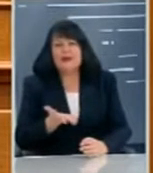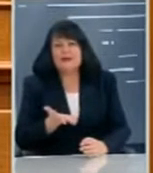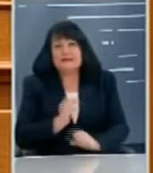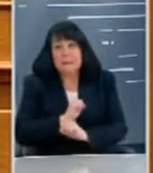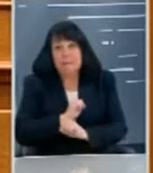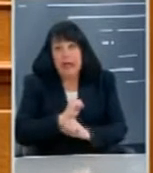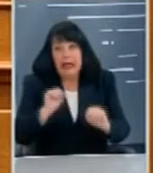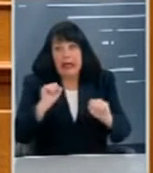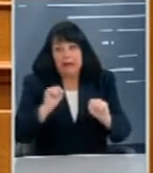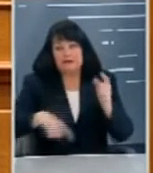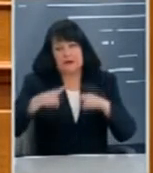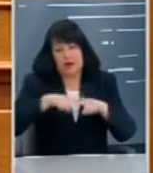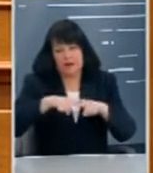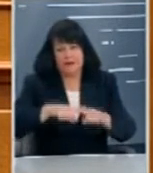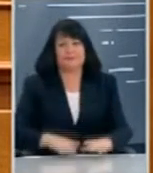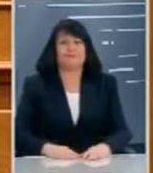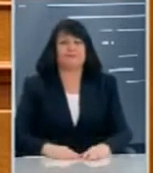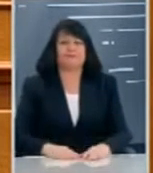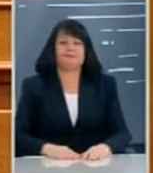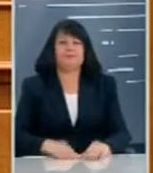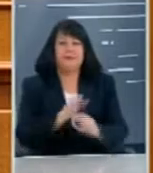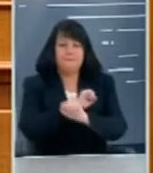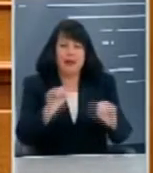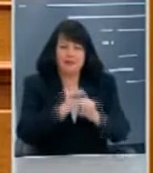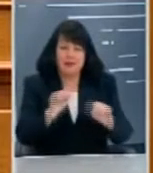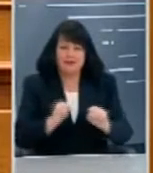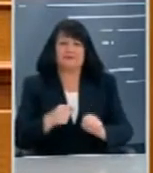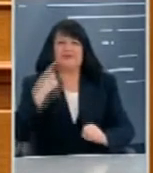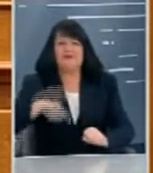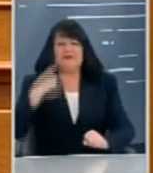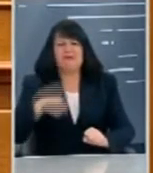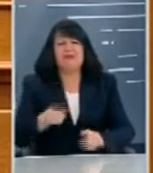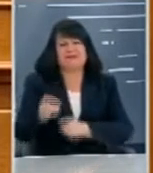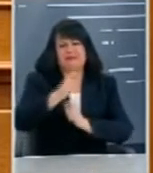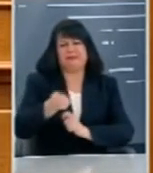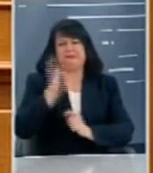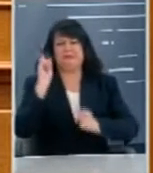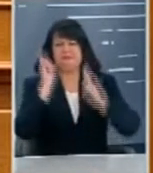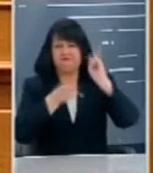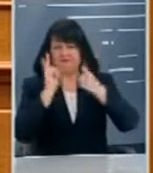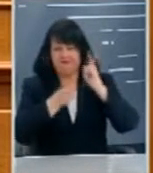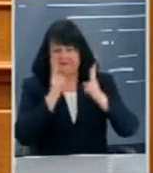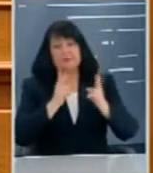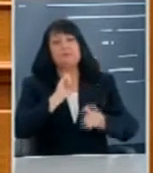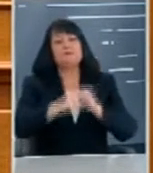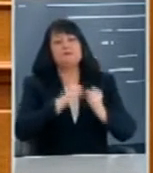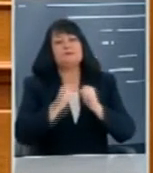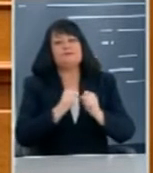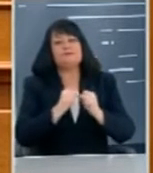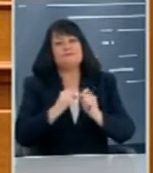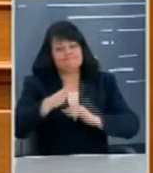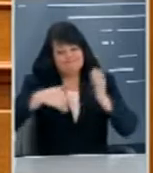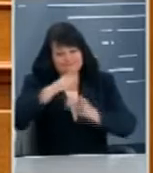στον αέρα. Υπονόμευσαν με συκοφαντίες και με λάσπη κάθε προσπάθεια ανάταξης της